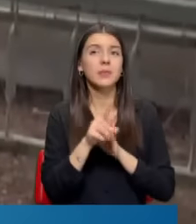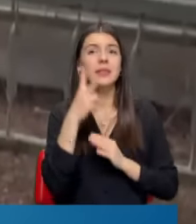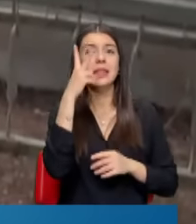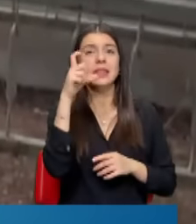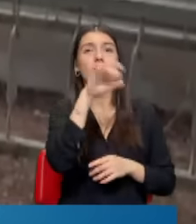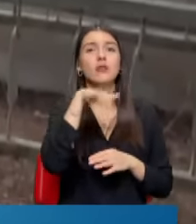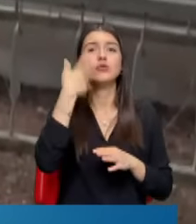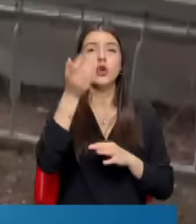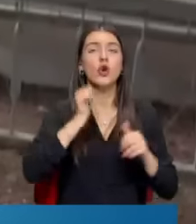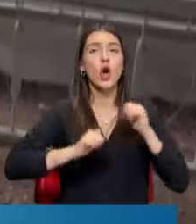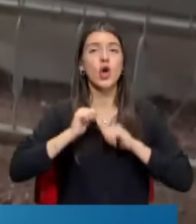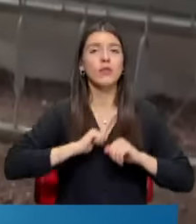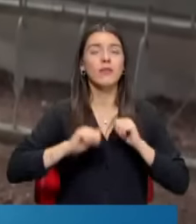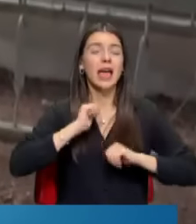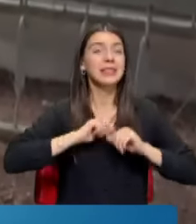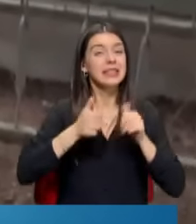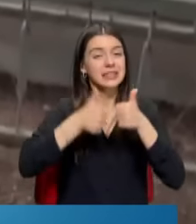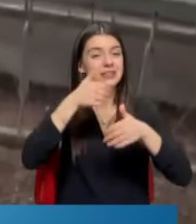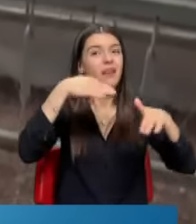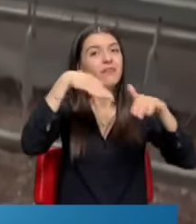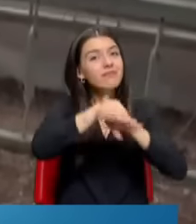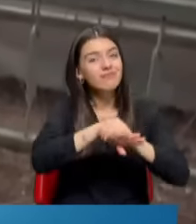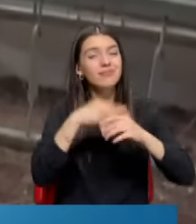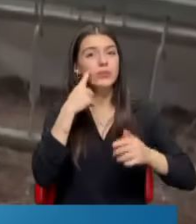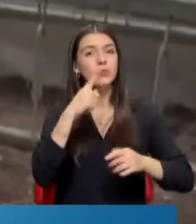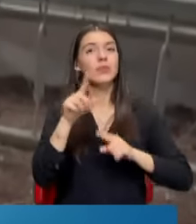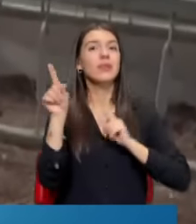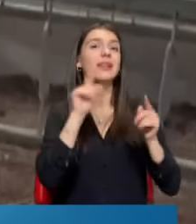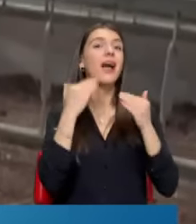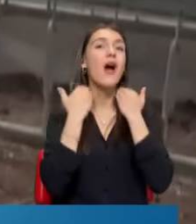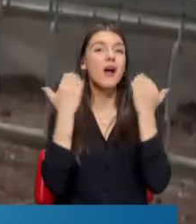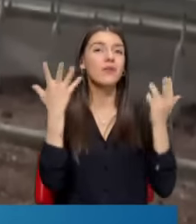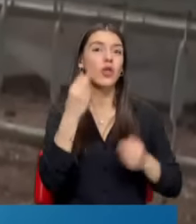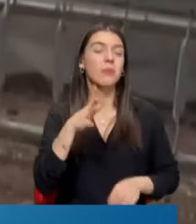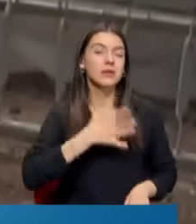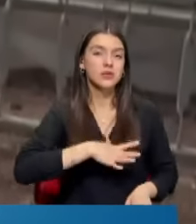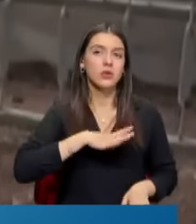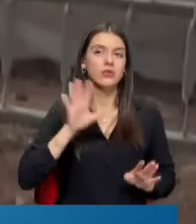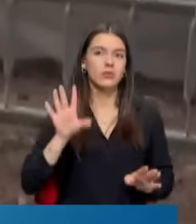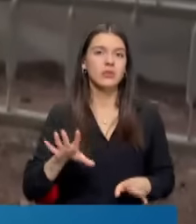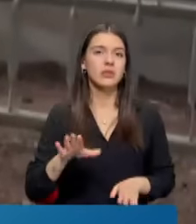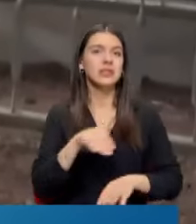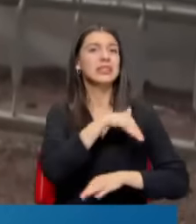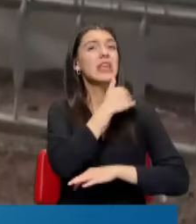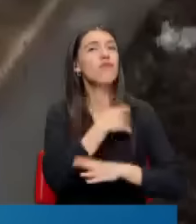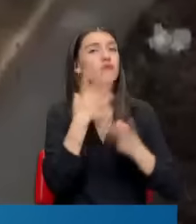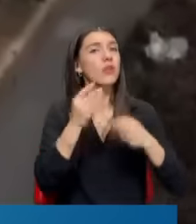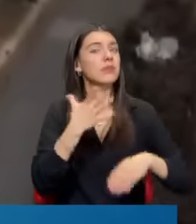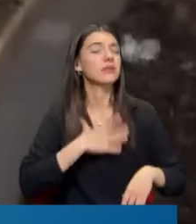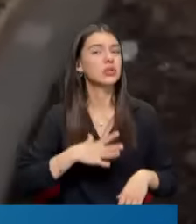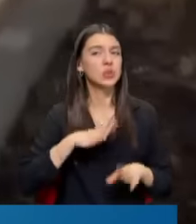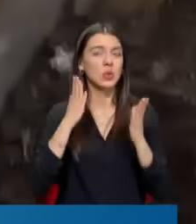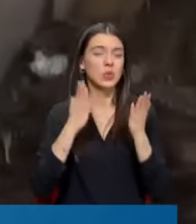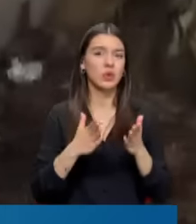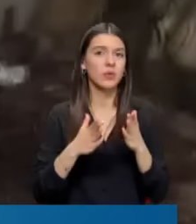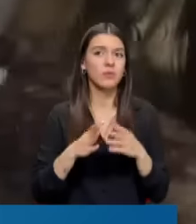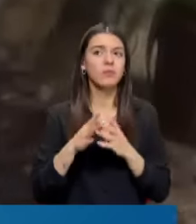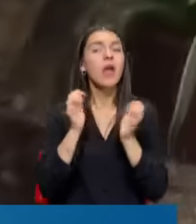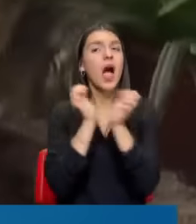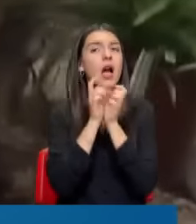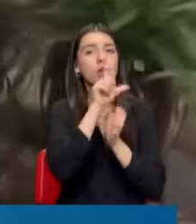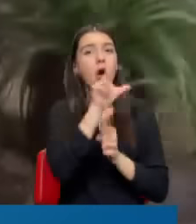üniversite sınavına girip hukuk okumak istiyordu. Avukat olmak istiyordu, savcı olmak istiyordu. Ailesi 17